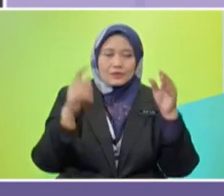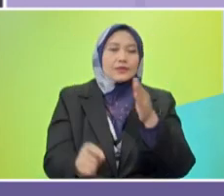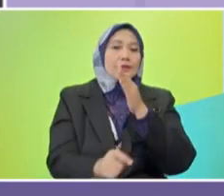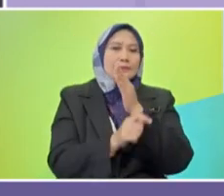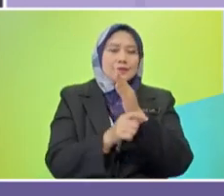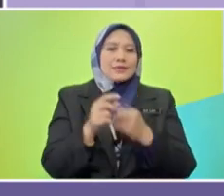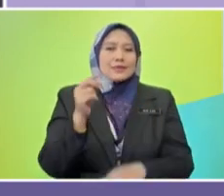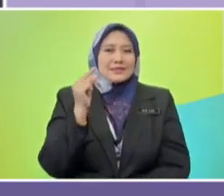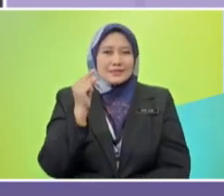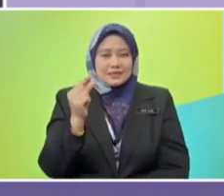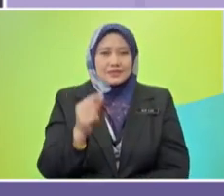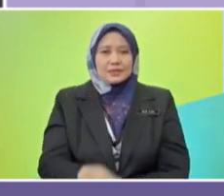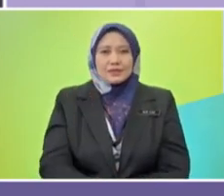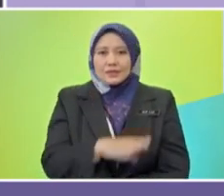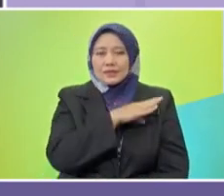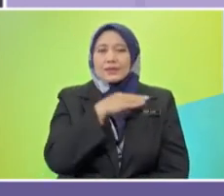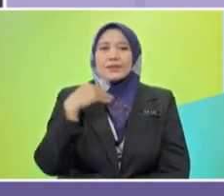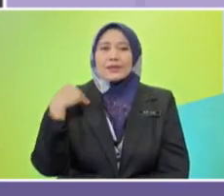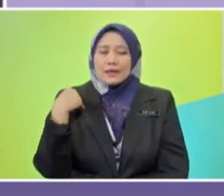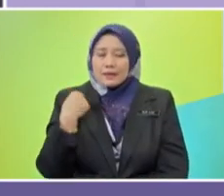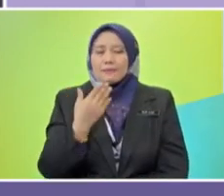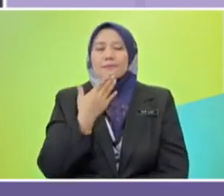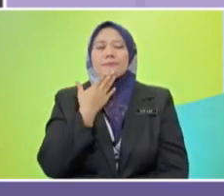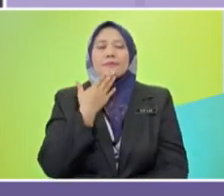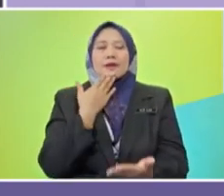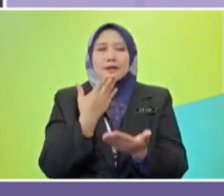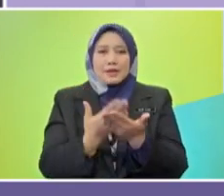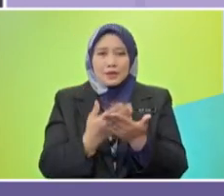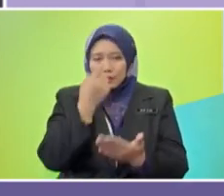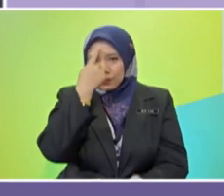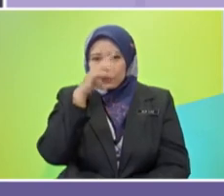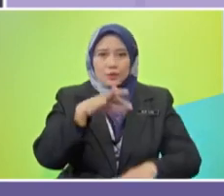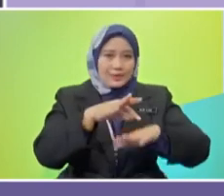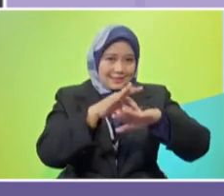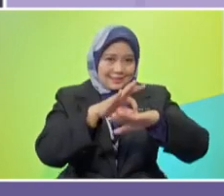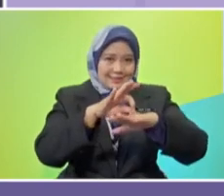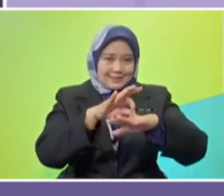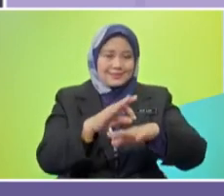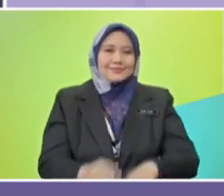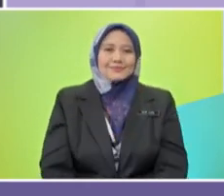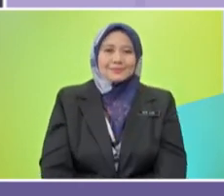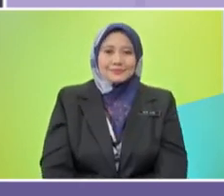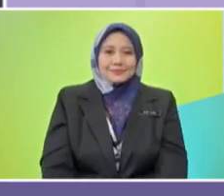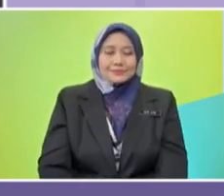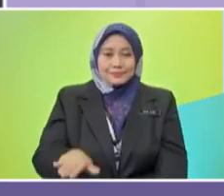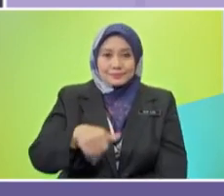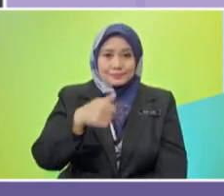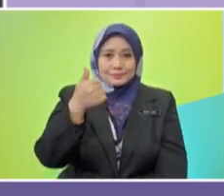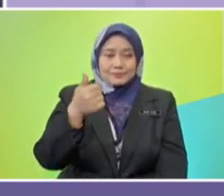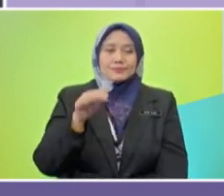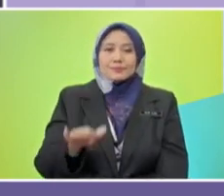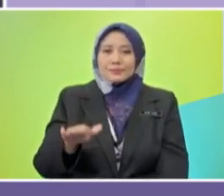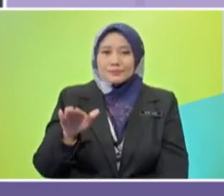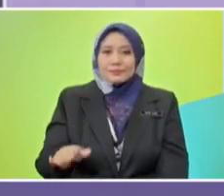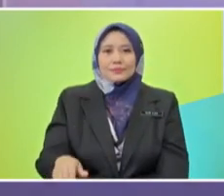Dan baik untuk kulit. Bagus adik Alisha dan adik Amni. Jadi selepas